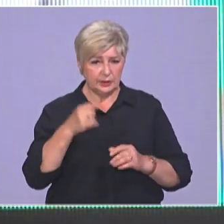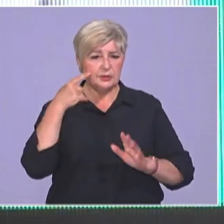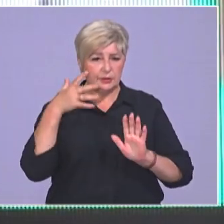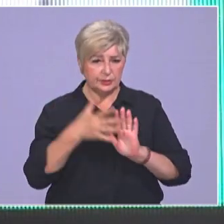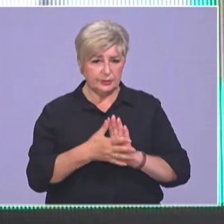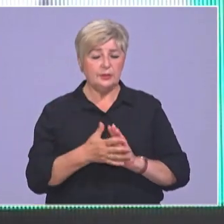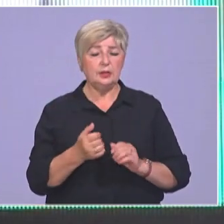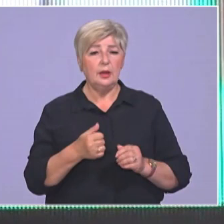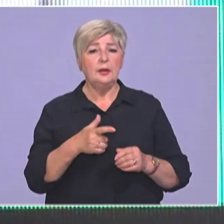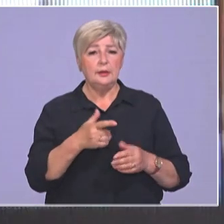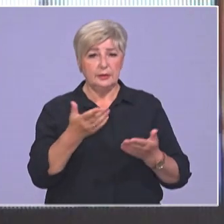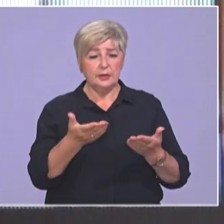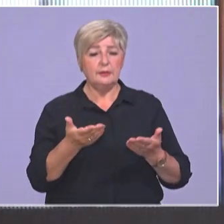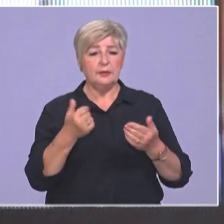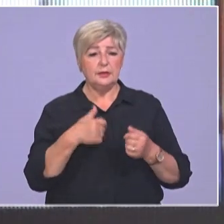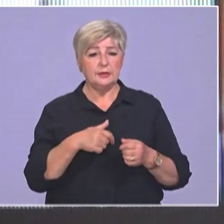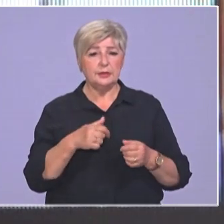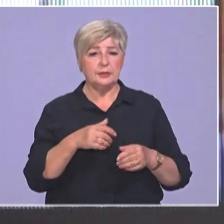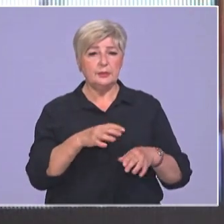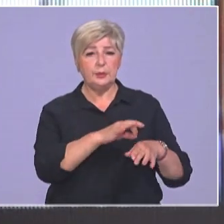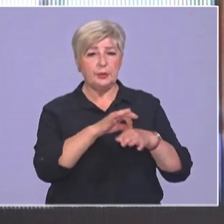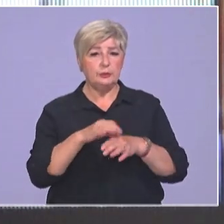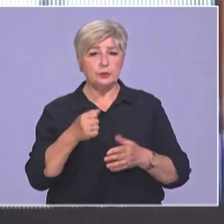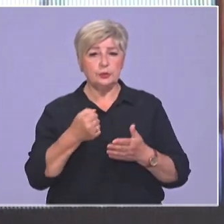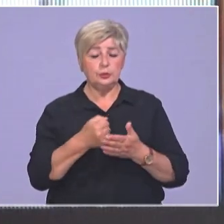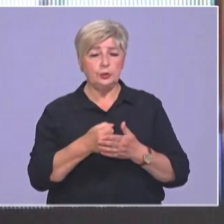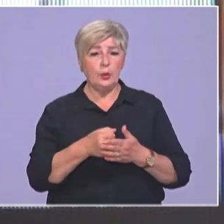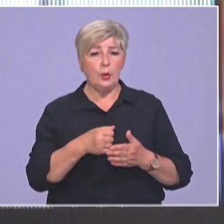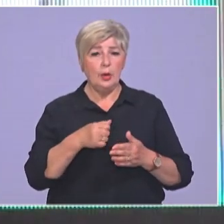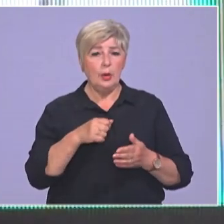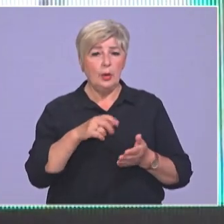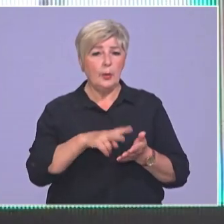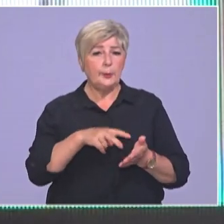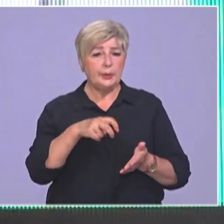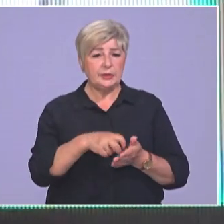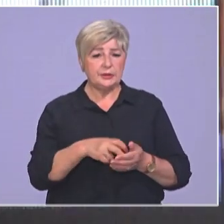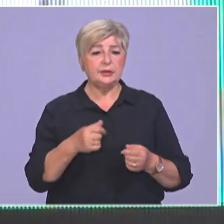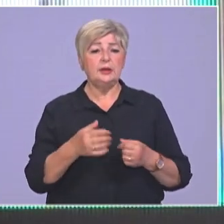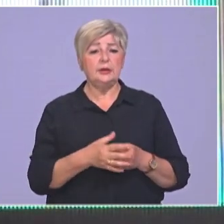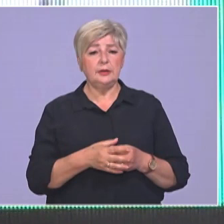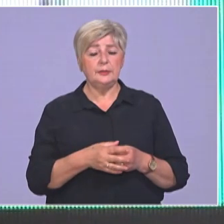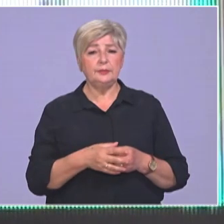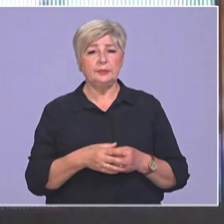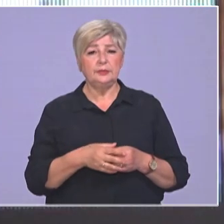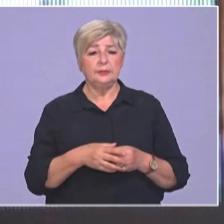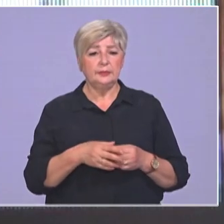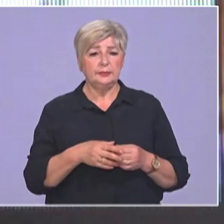також проводжу до присяги як свідка. Повторюйте, будь ласка, зі мною. Я прізвище, ім'я та по батькові.